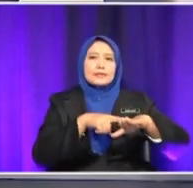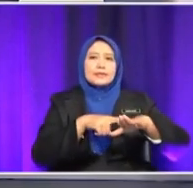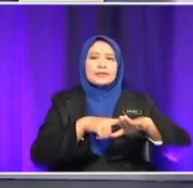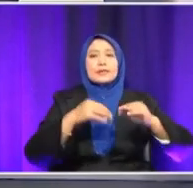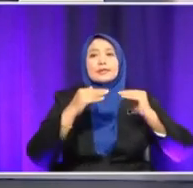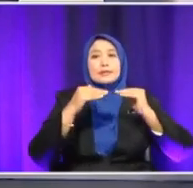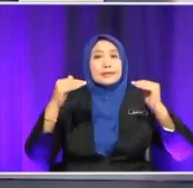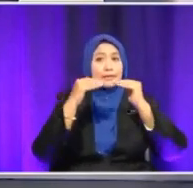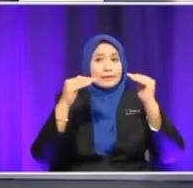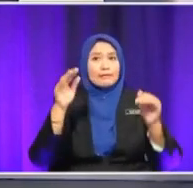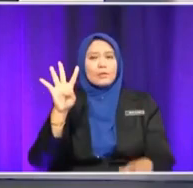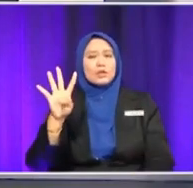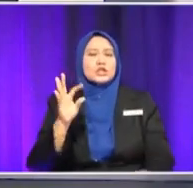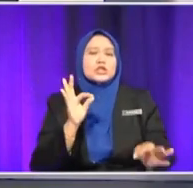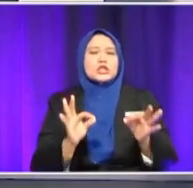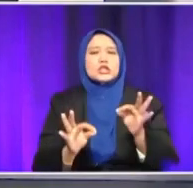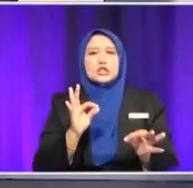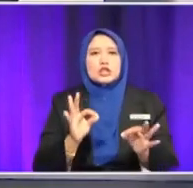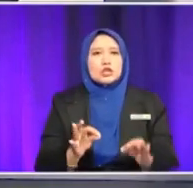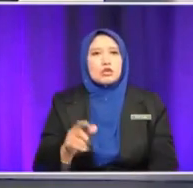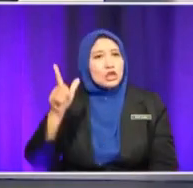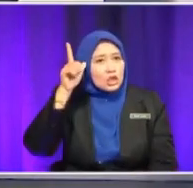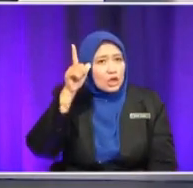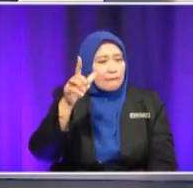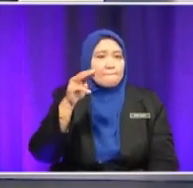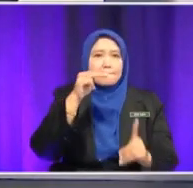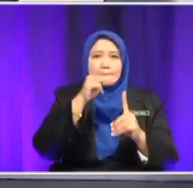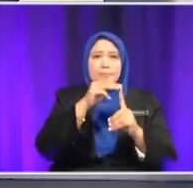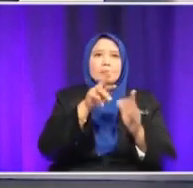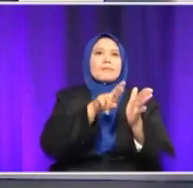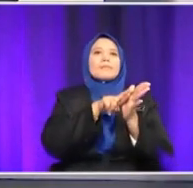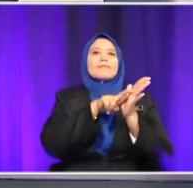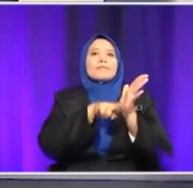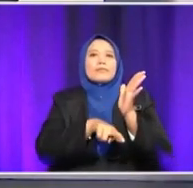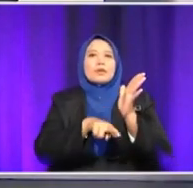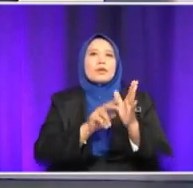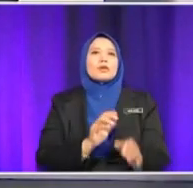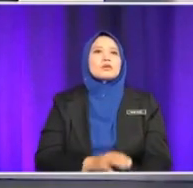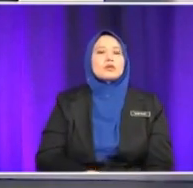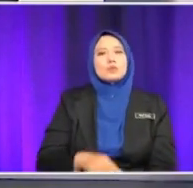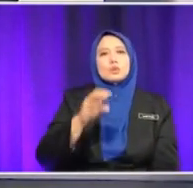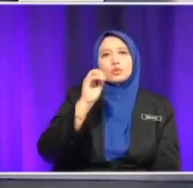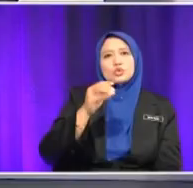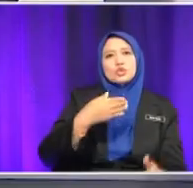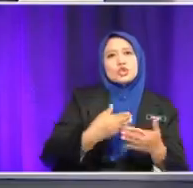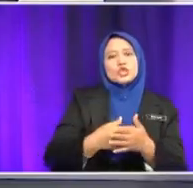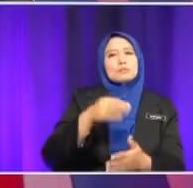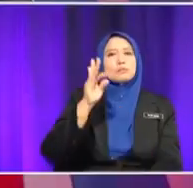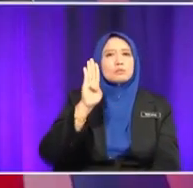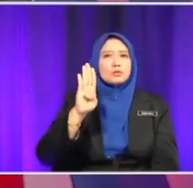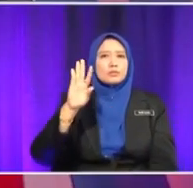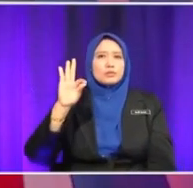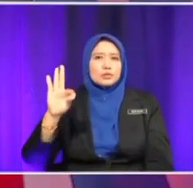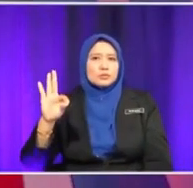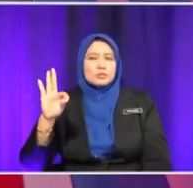maka rendah kecerdasan maka rendah kosong hingga 4900 Oke beliau sudah tahu dia rendah maka direndah contohnya ee